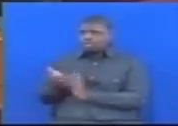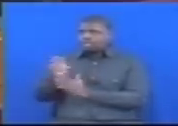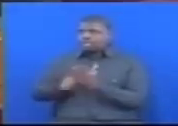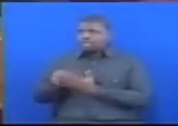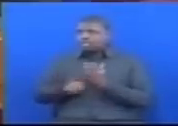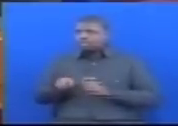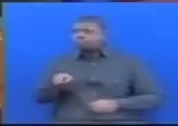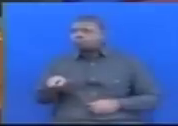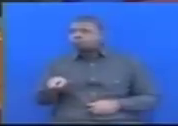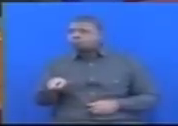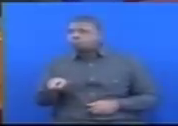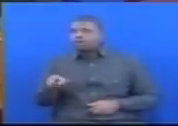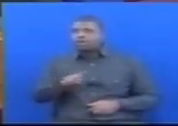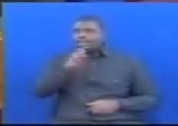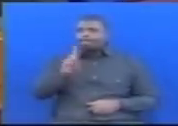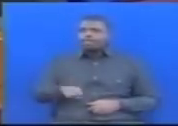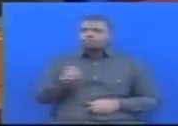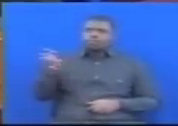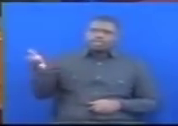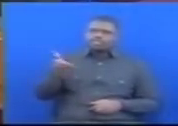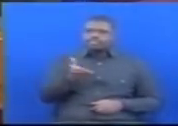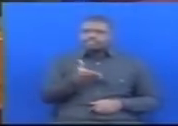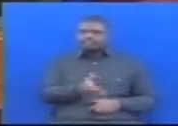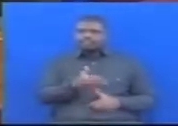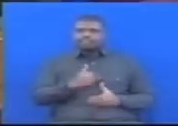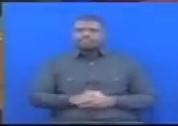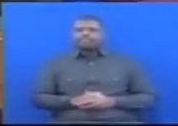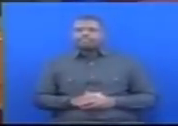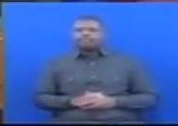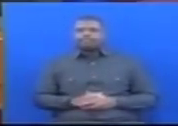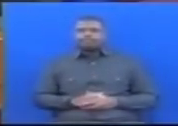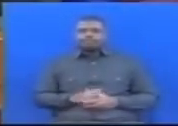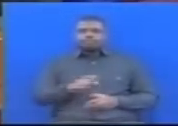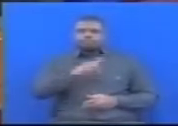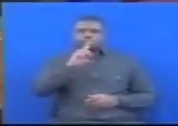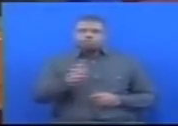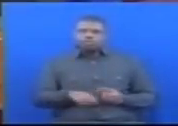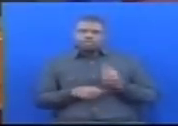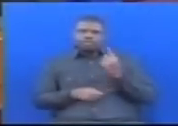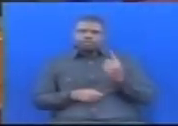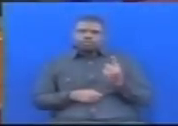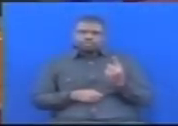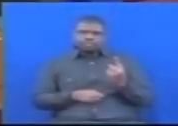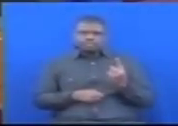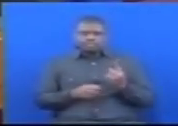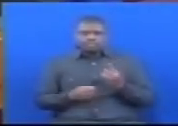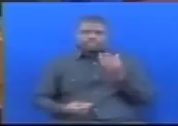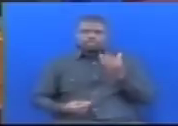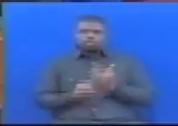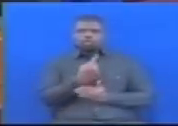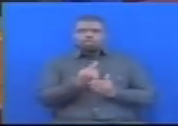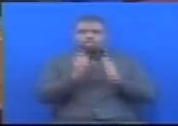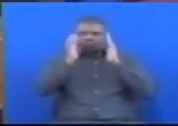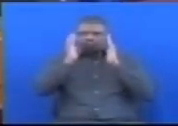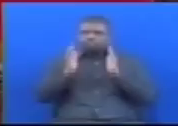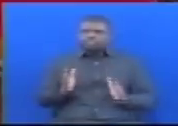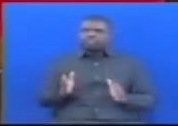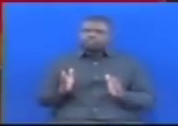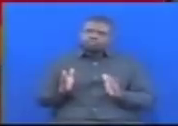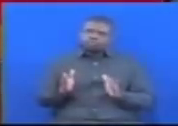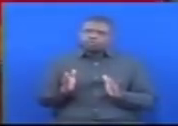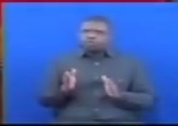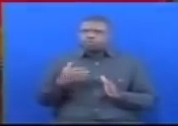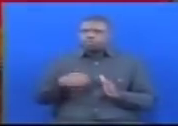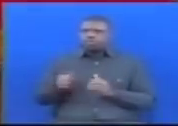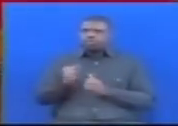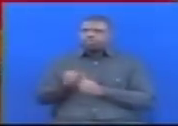katibu, maswali. Maswali. Swali la kwanza linatoka kwa mheshimiwa, linaelekezwa Wizara ya Mambo ya